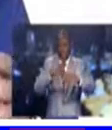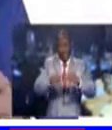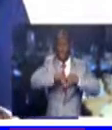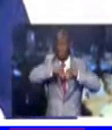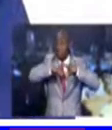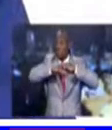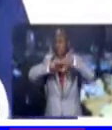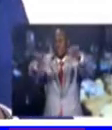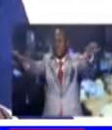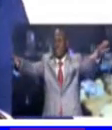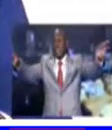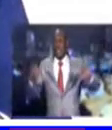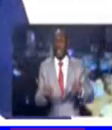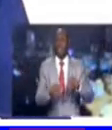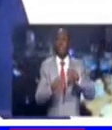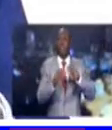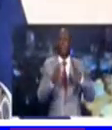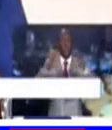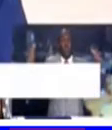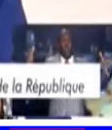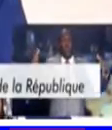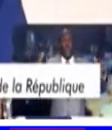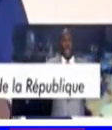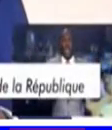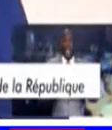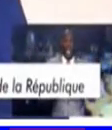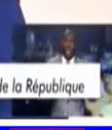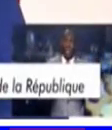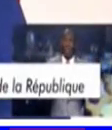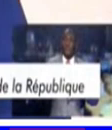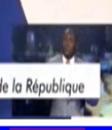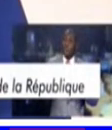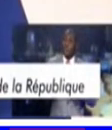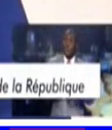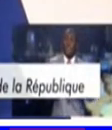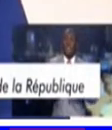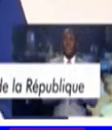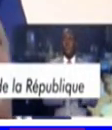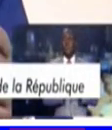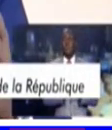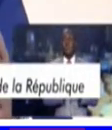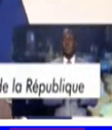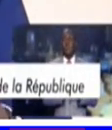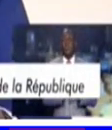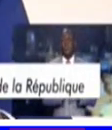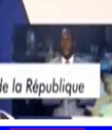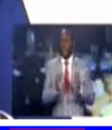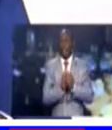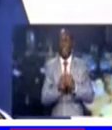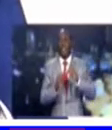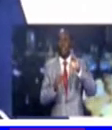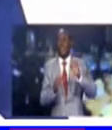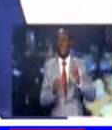propager de façon encore plus massive et plus agressive malgré le